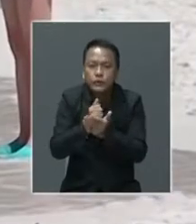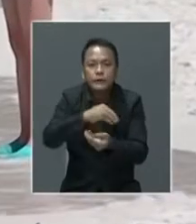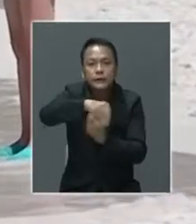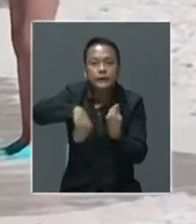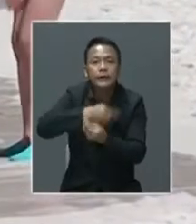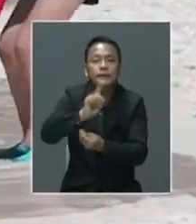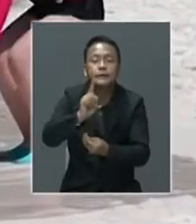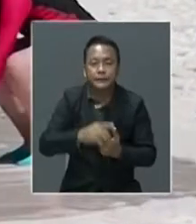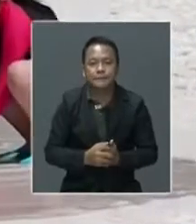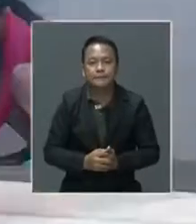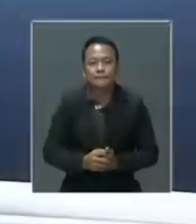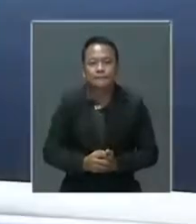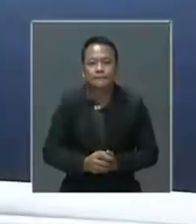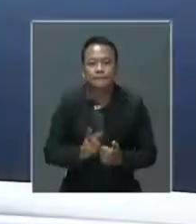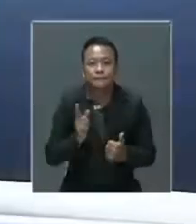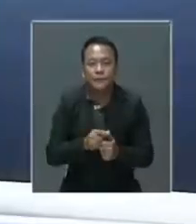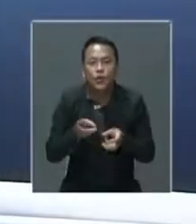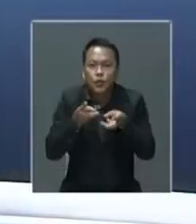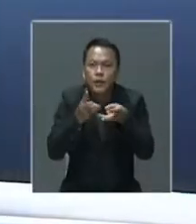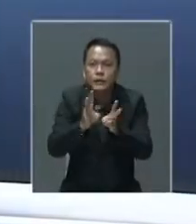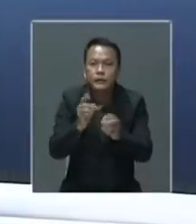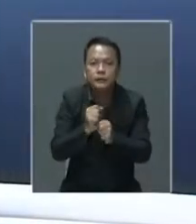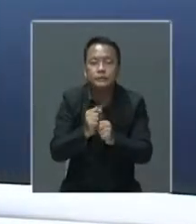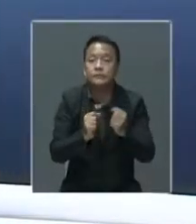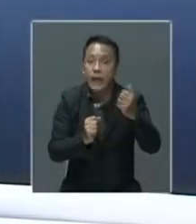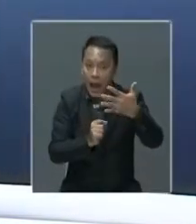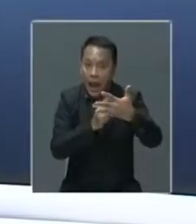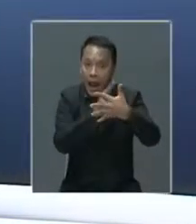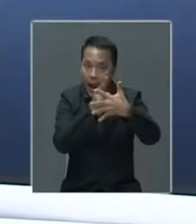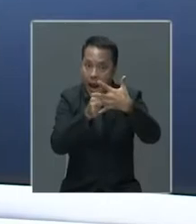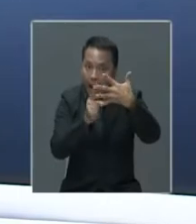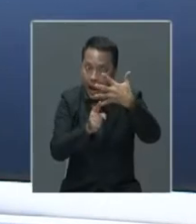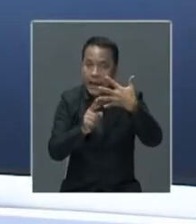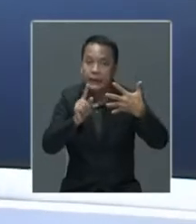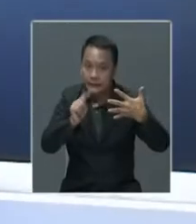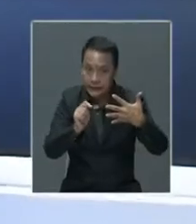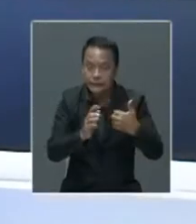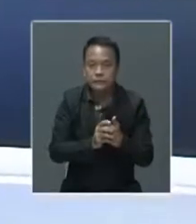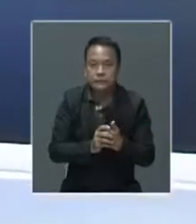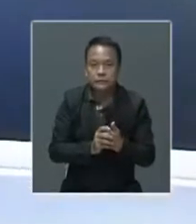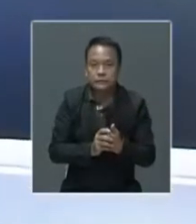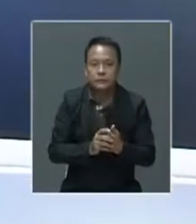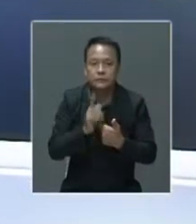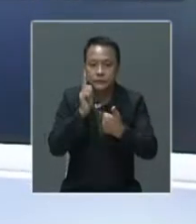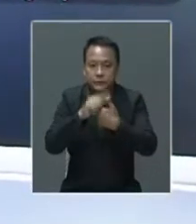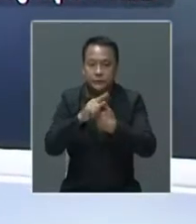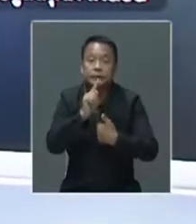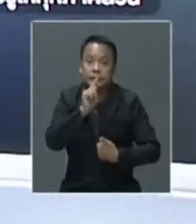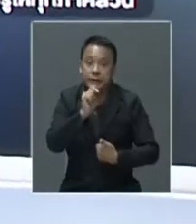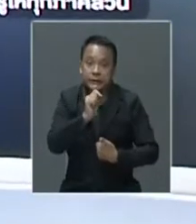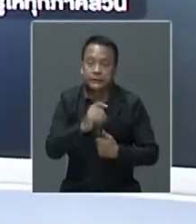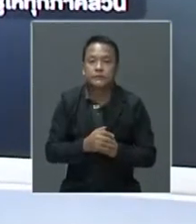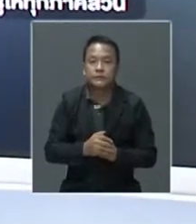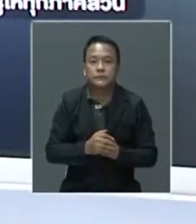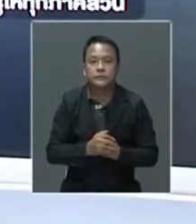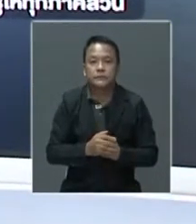วไปดูหลักการกันหน่อยค่ะเขาใช้หลักการที่เรียกว่า 5Tเราไปดูกันนะคะว่ามีทีอะไรบ้างสำหรับทีแรกทีทา